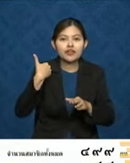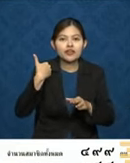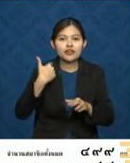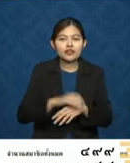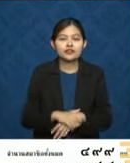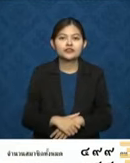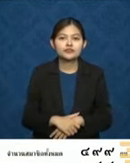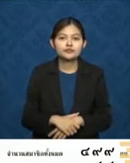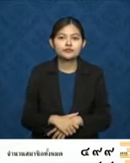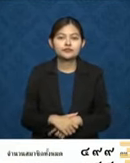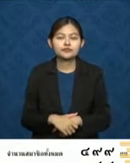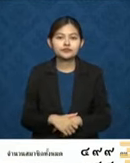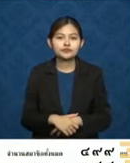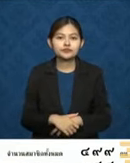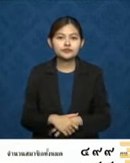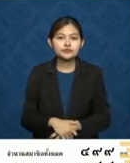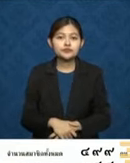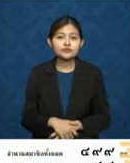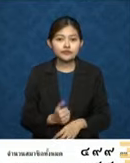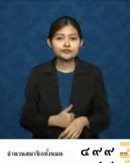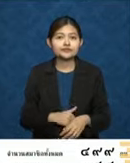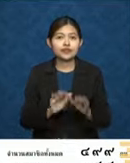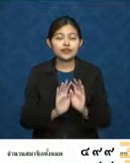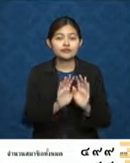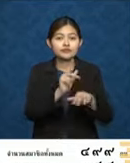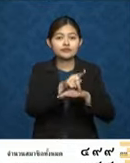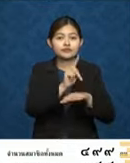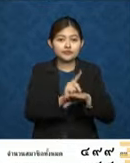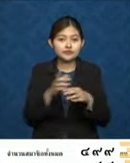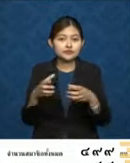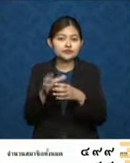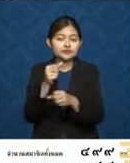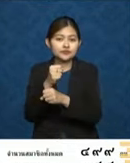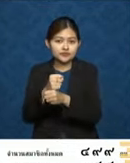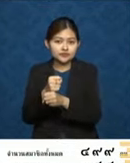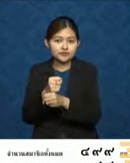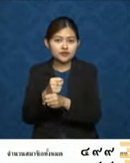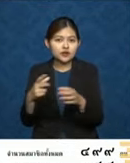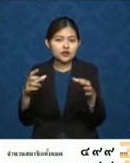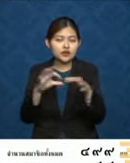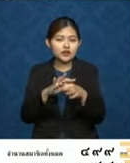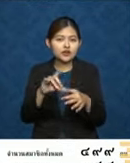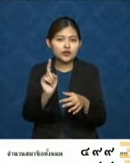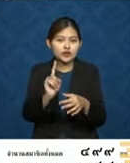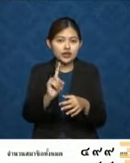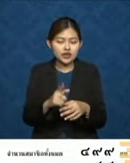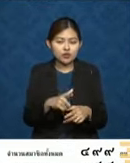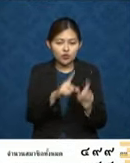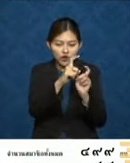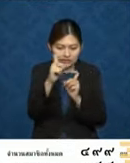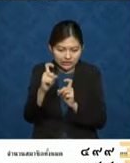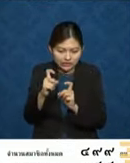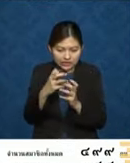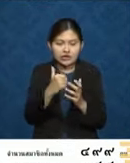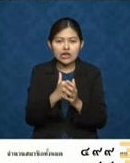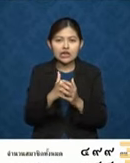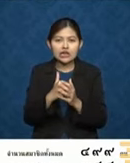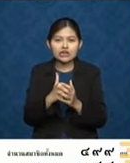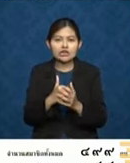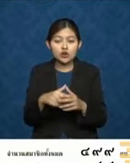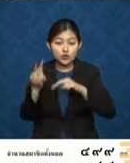บ่อครับสุดท้ายนี้ผมขอนำเรียนท่านประธานไปถึงหน่วยงานที่เกี่ยวข้องเรื่องการคำนึงถึงความปลอดภัยและตรวจสอบสภาพรถไฟ